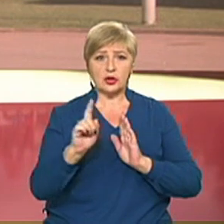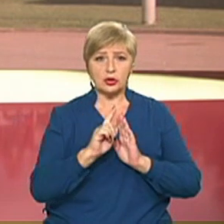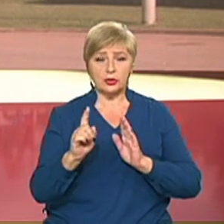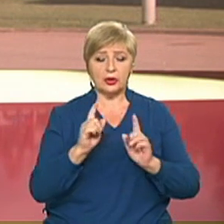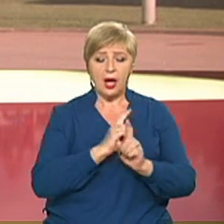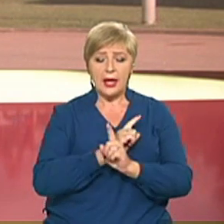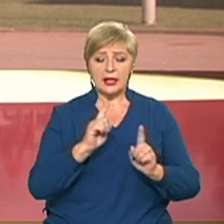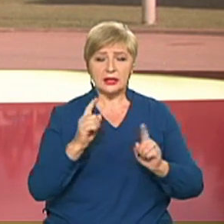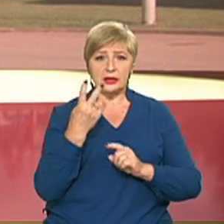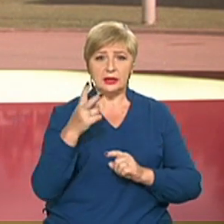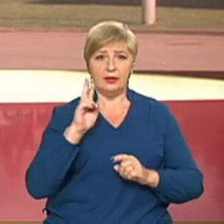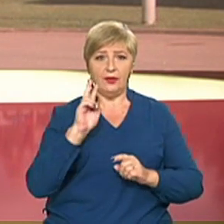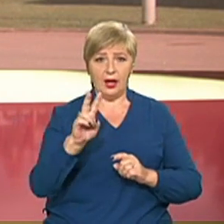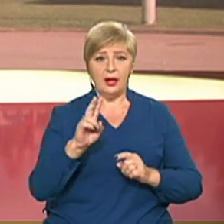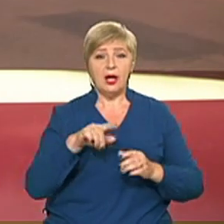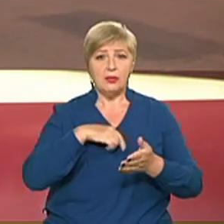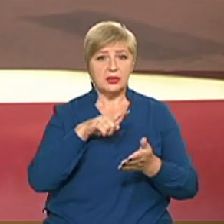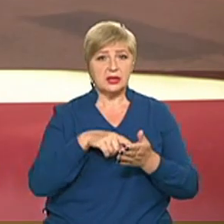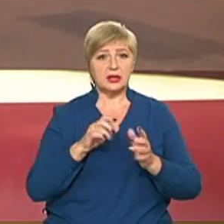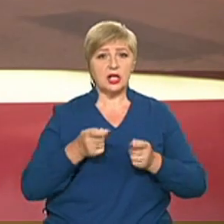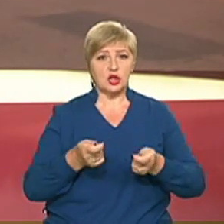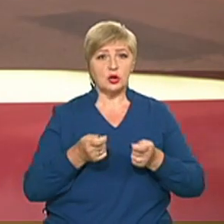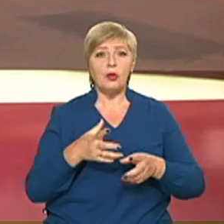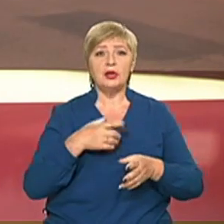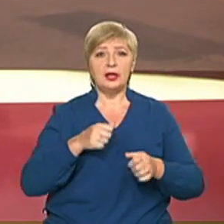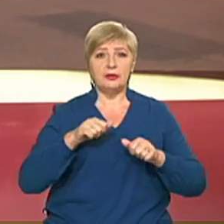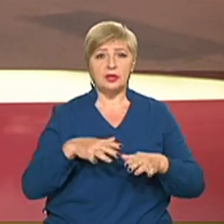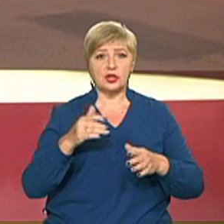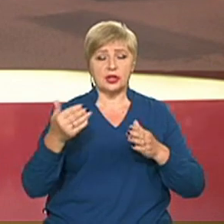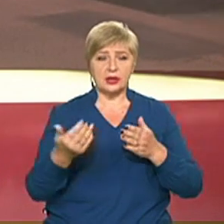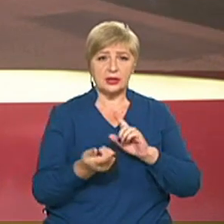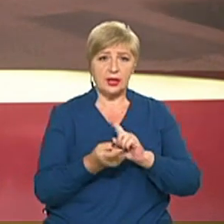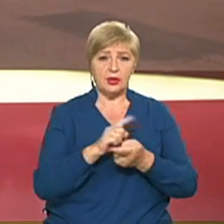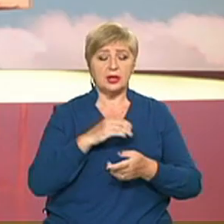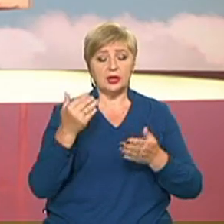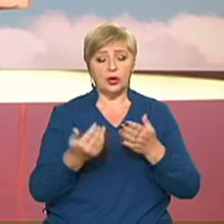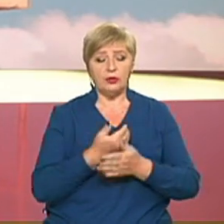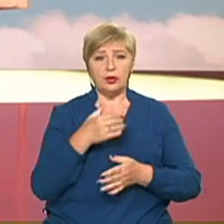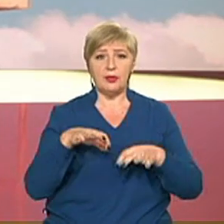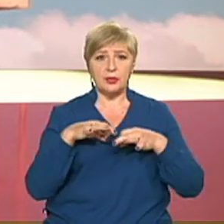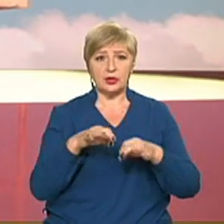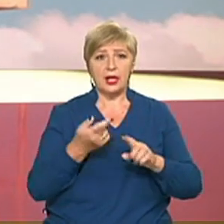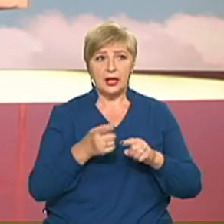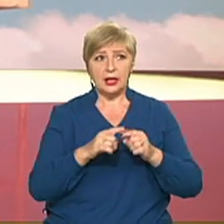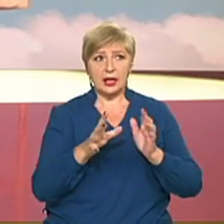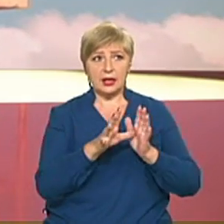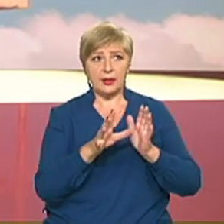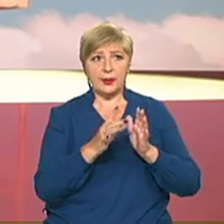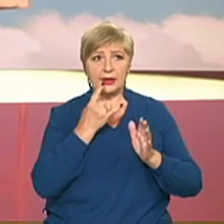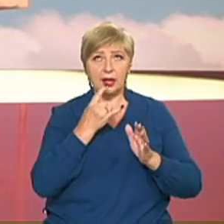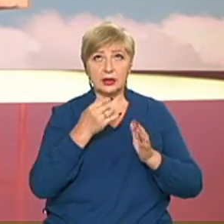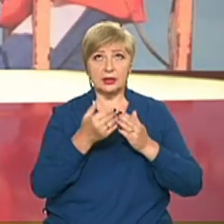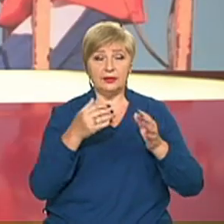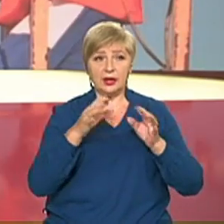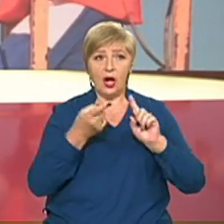2 електробуси. Міські чиновники вирішили їх замінити новими машинами, які живитимуться від контактної мережі.